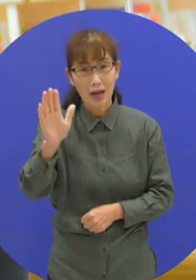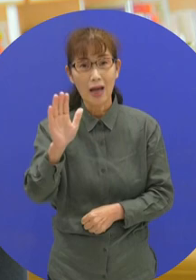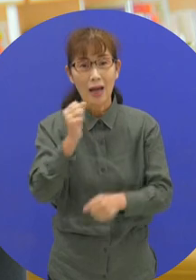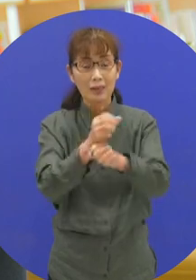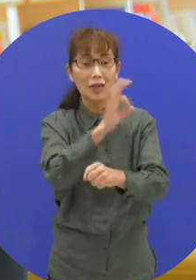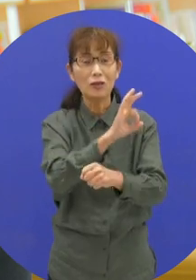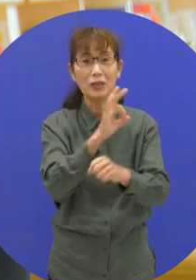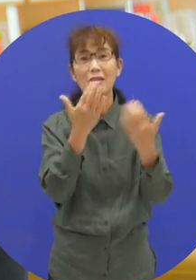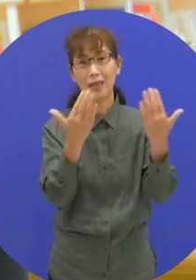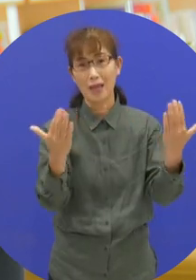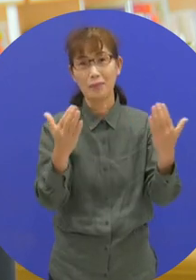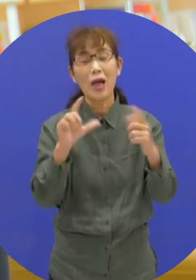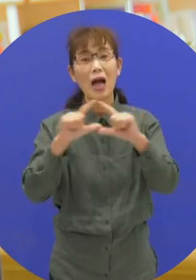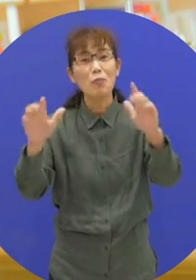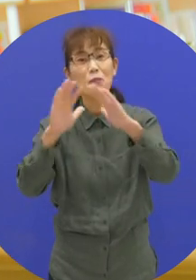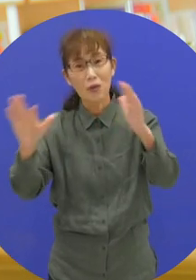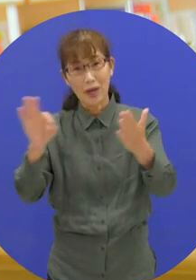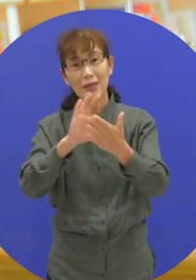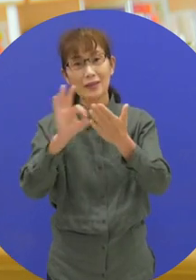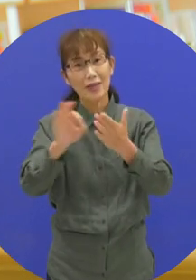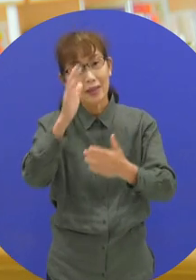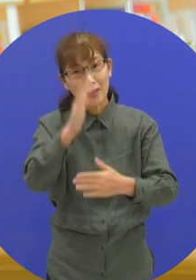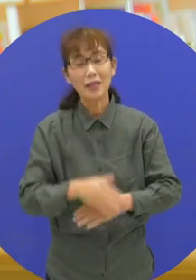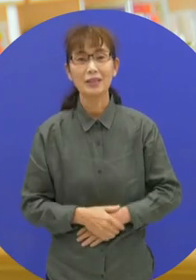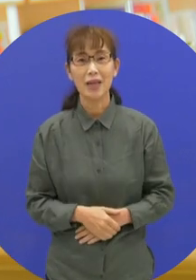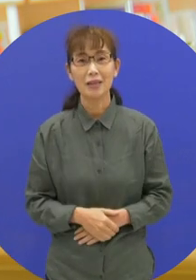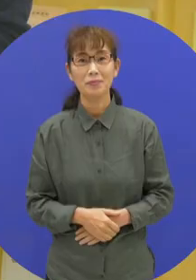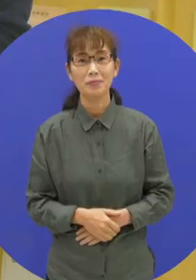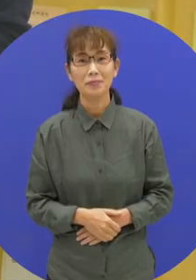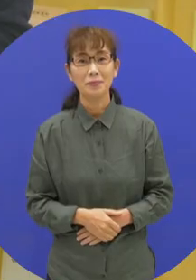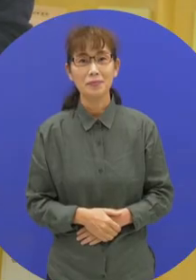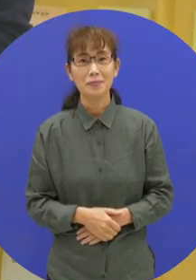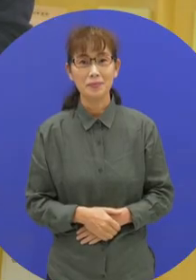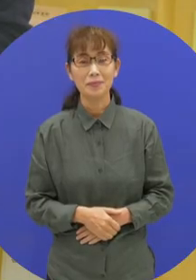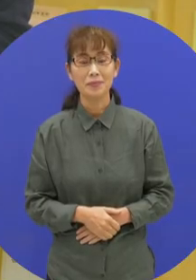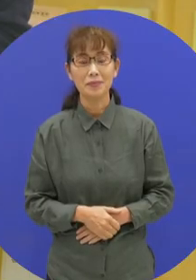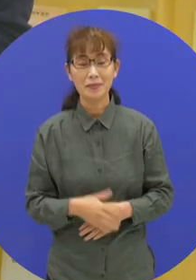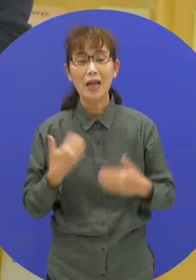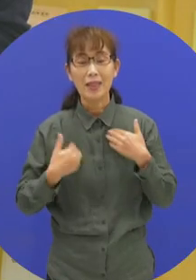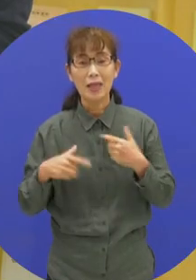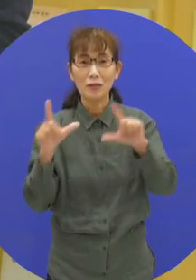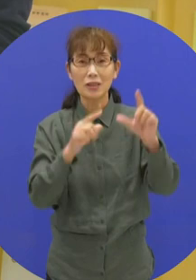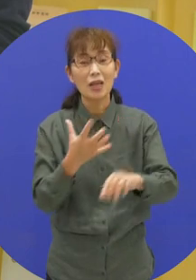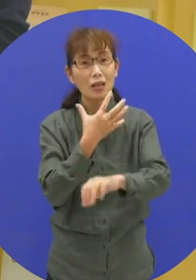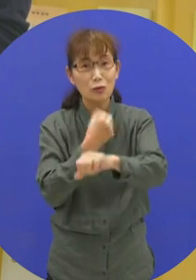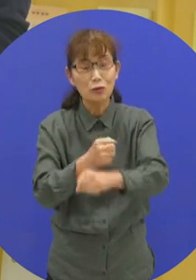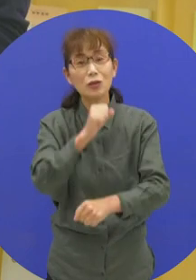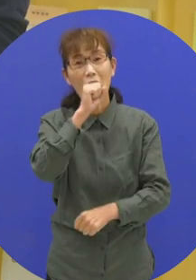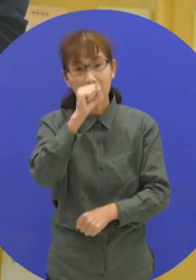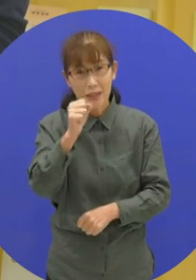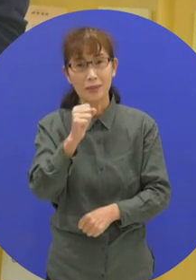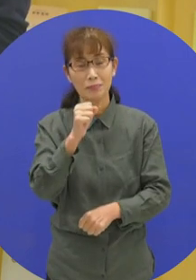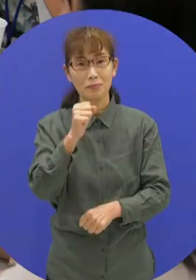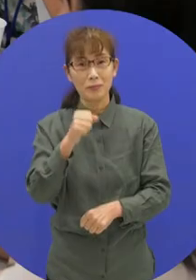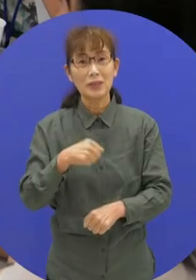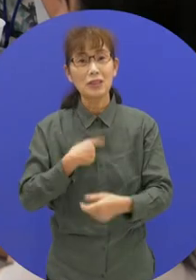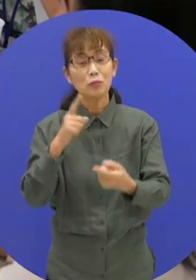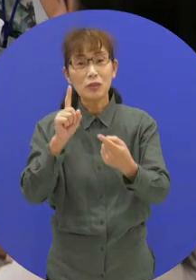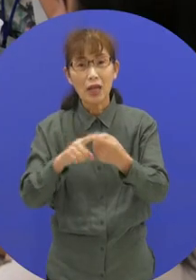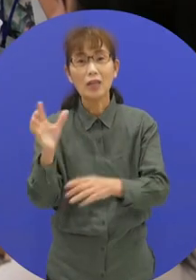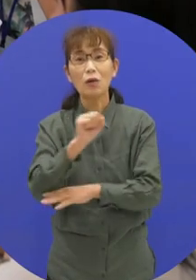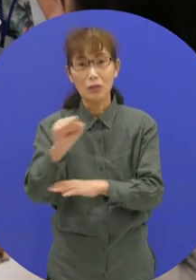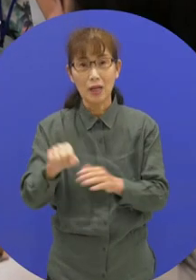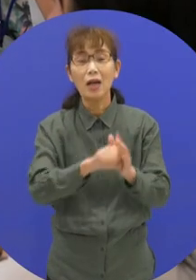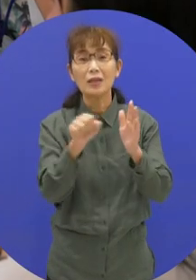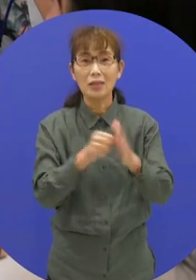作品展や発表会などどんどんご利用いただきたいと思います。 より豊かで充実した生活を送るために自分